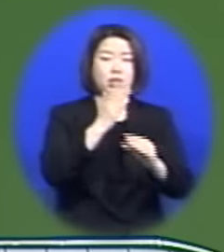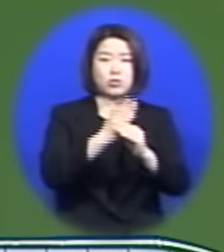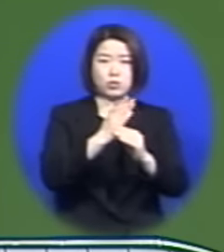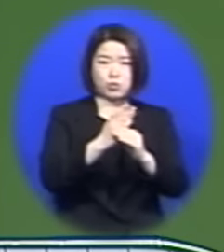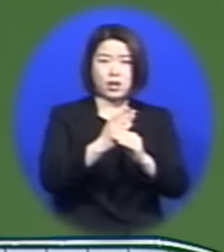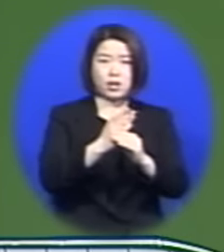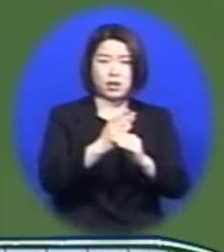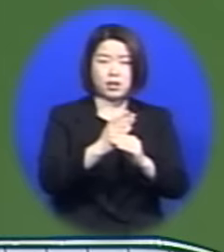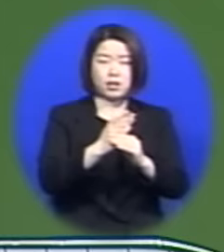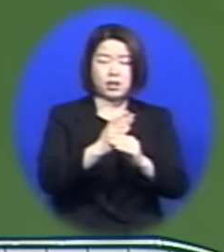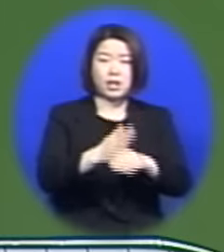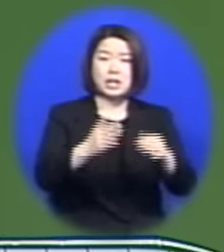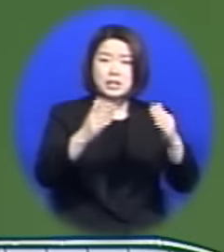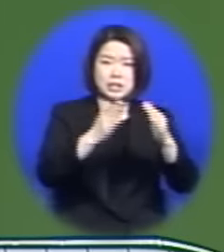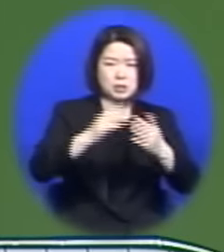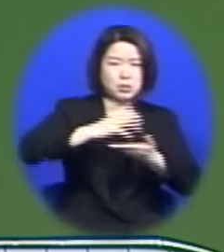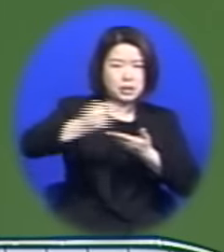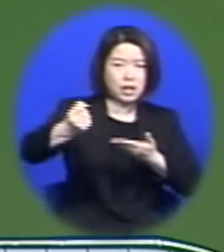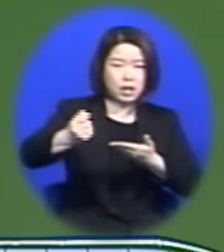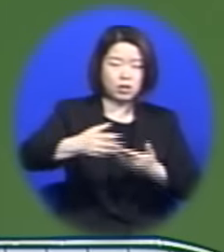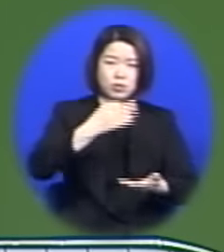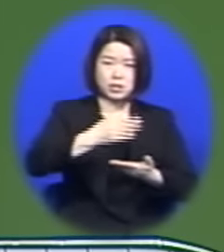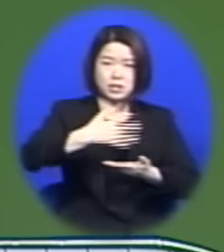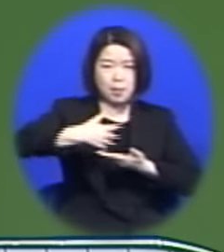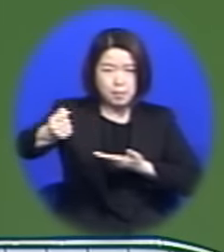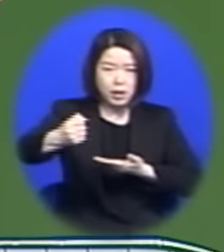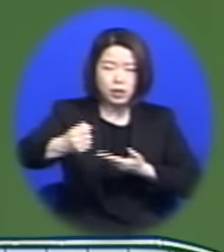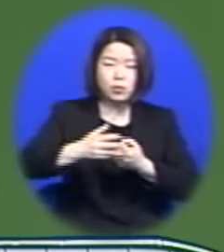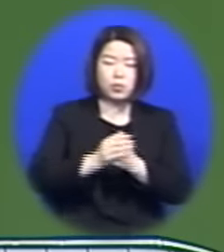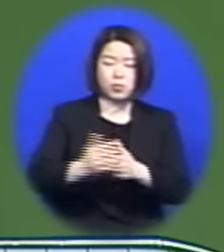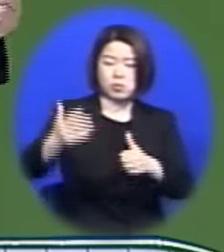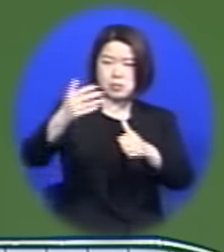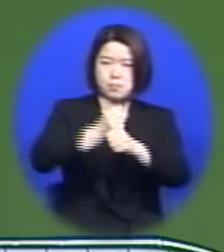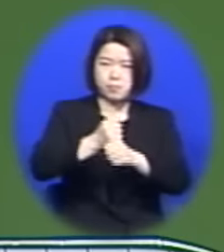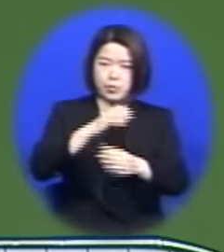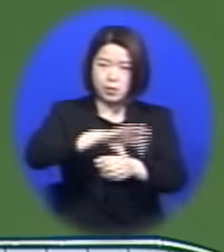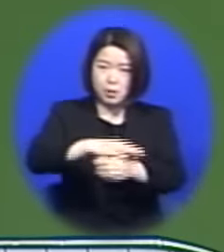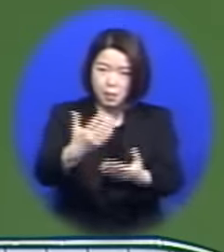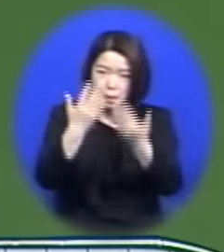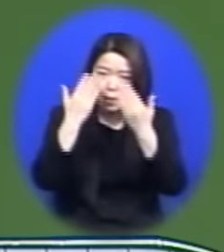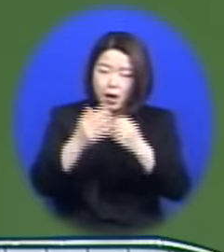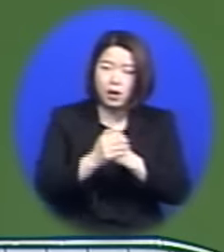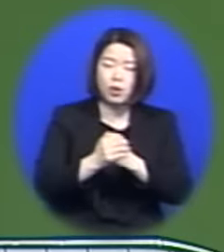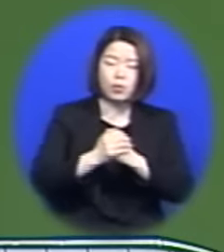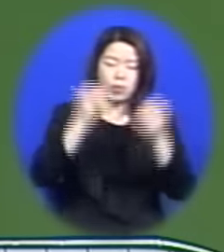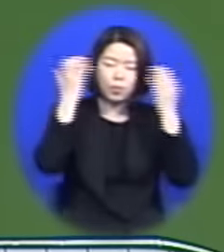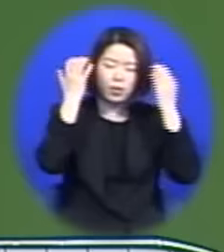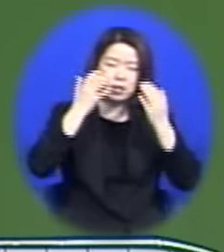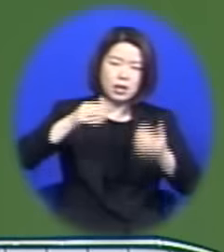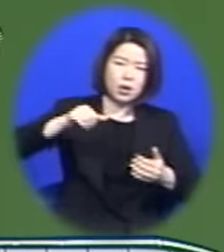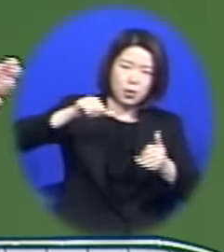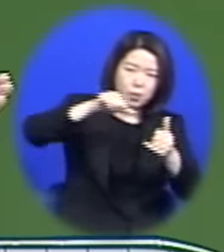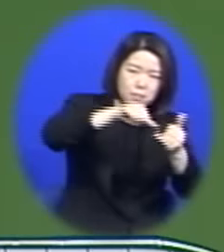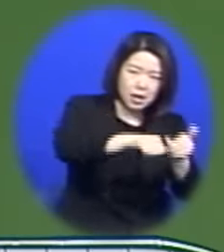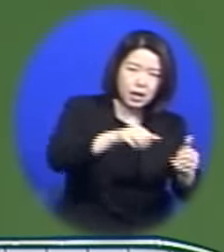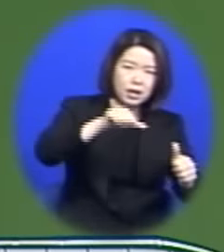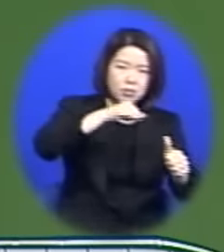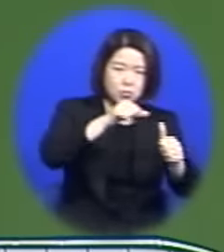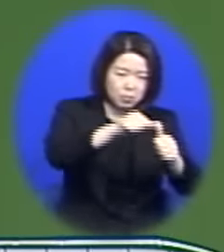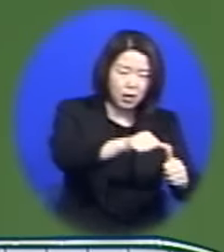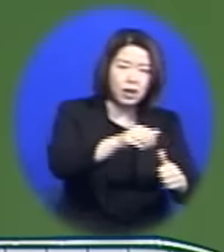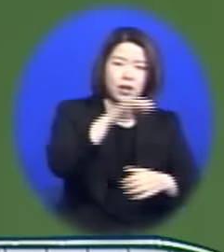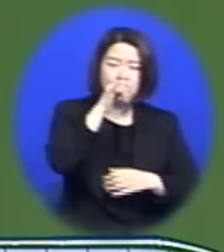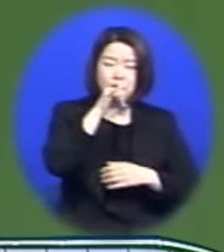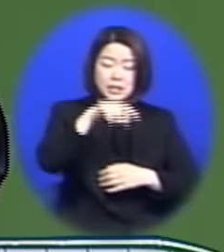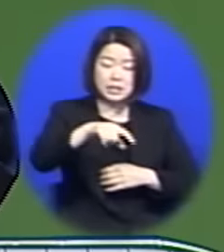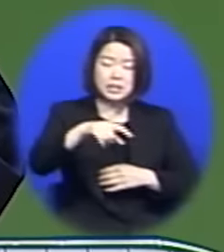중에 집을 다 뺏기고 재산 다 뺏기고 붙들려 들어가고 고난 당하고 강간당하고 이런 기가 막힌 지역에